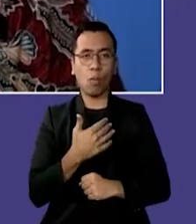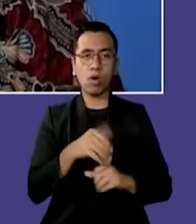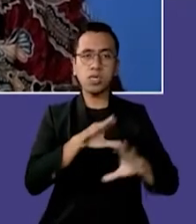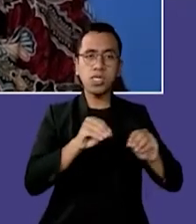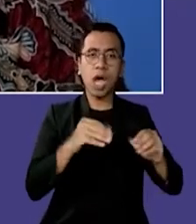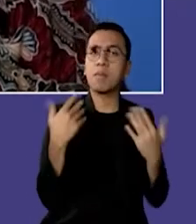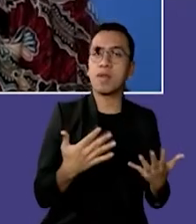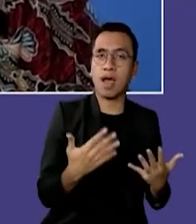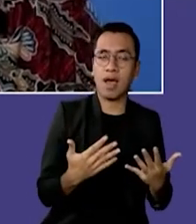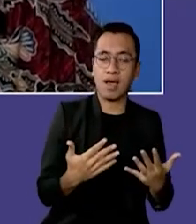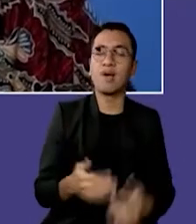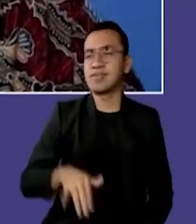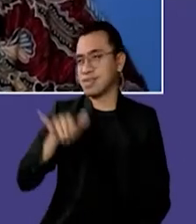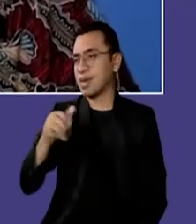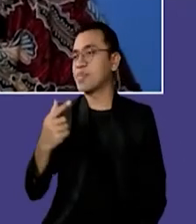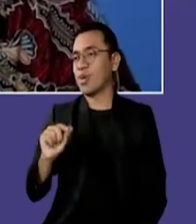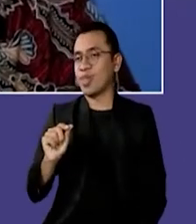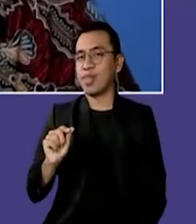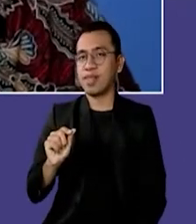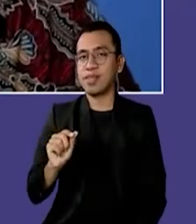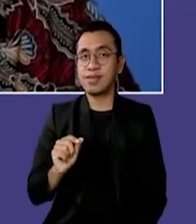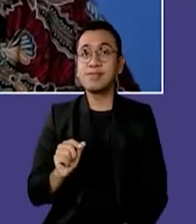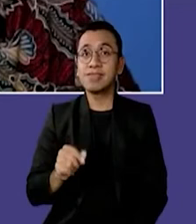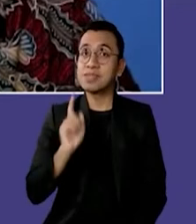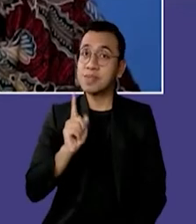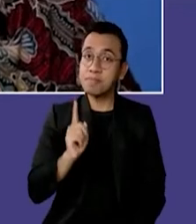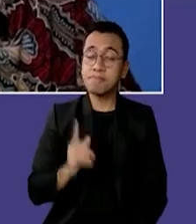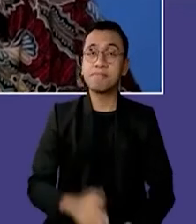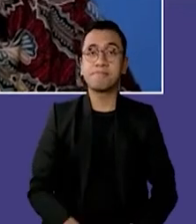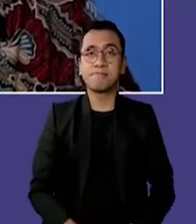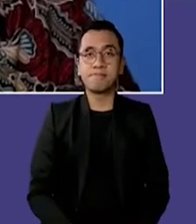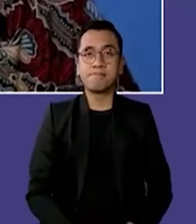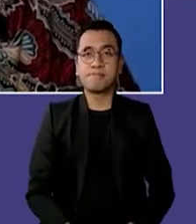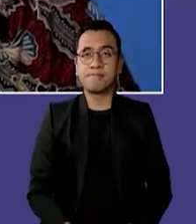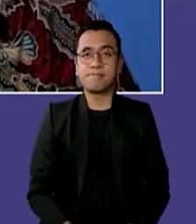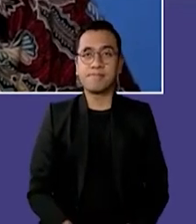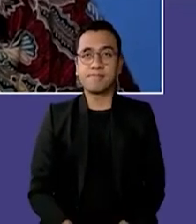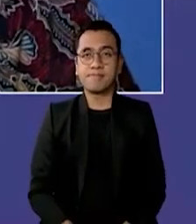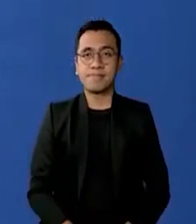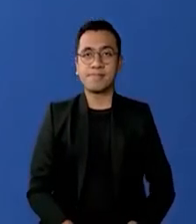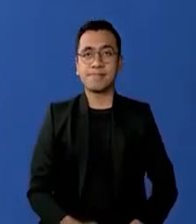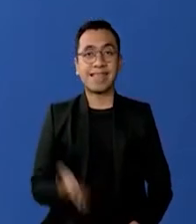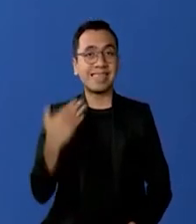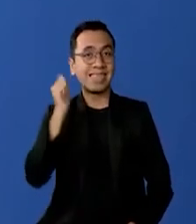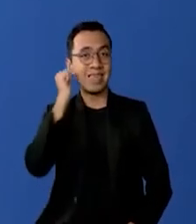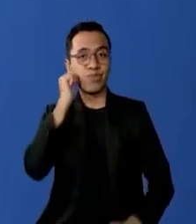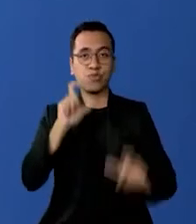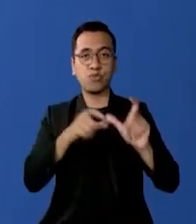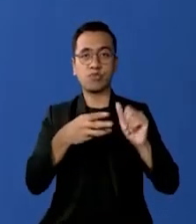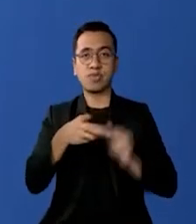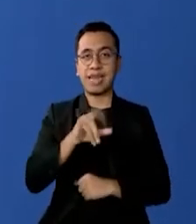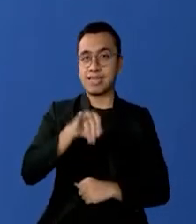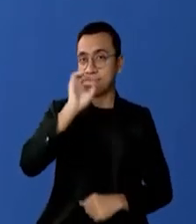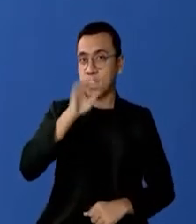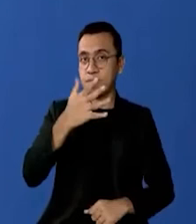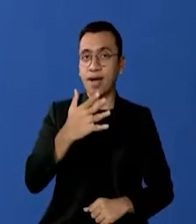penting ke karena kalau sampai mereka harus tak ada yang seperti tadi dikatakan oleh buceli bahwa